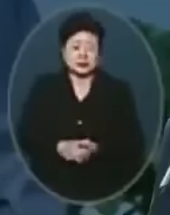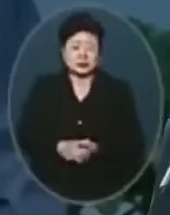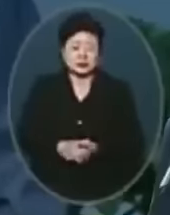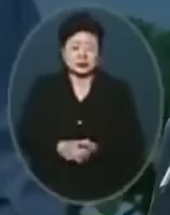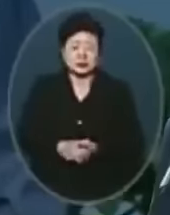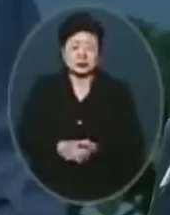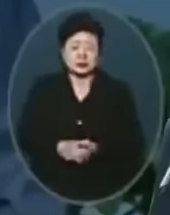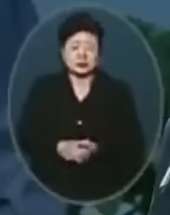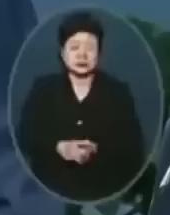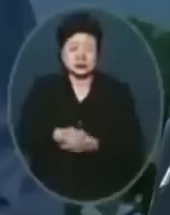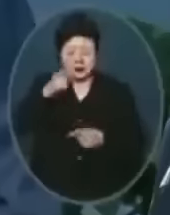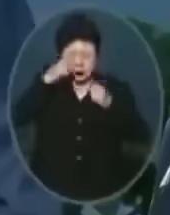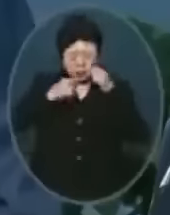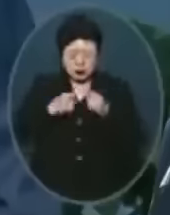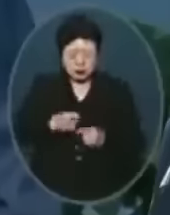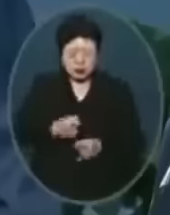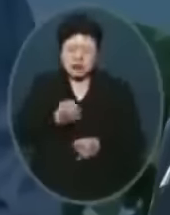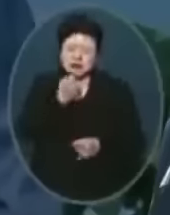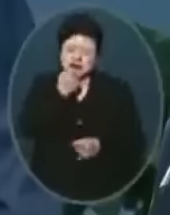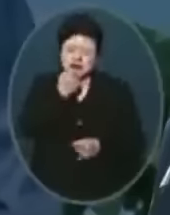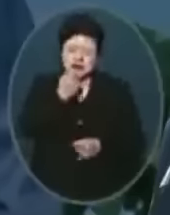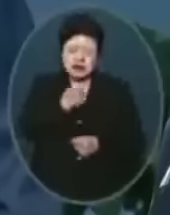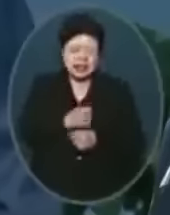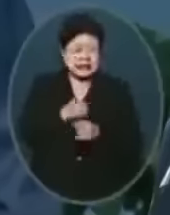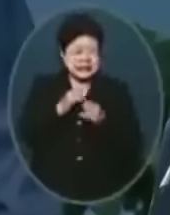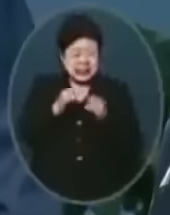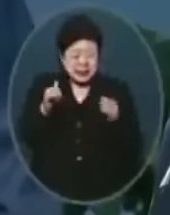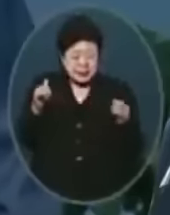울고 웃고 하는 사람은